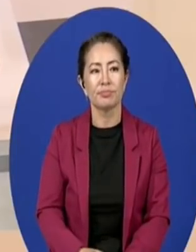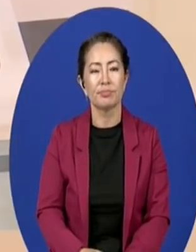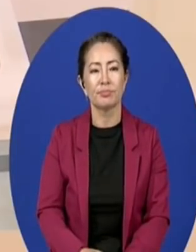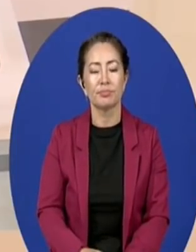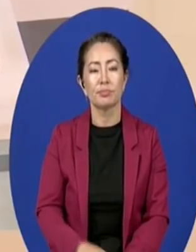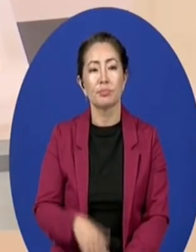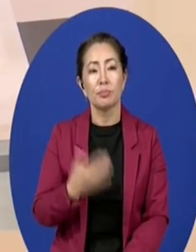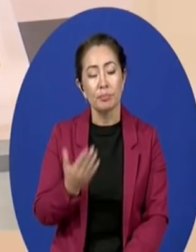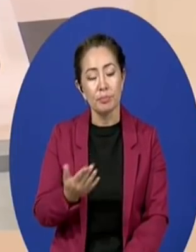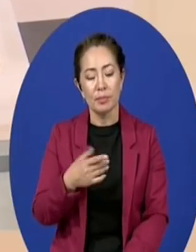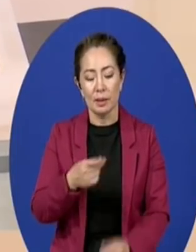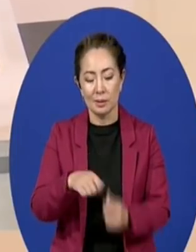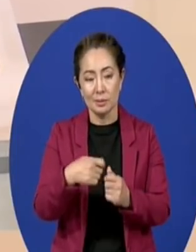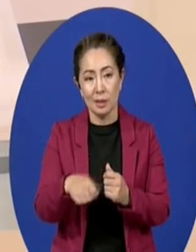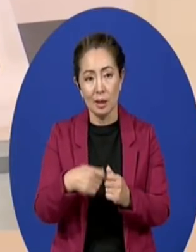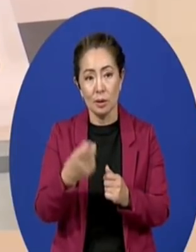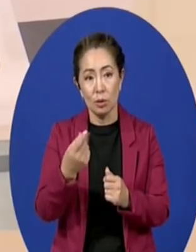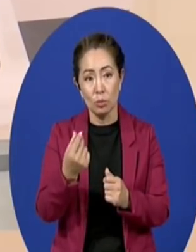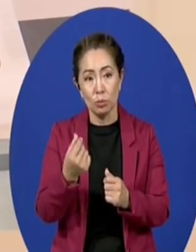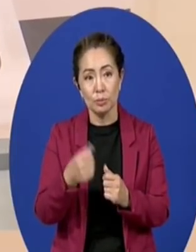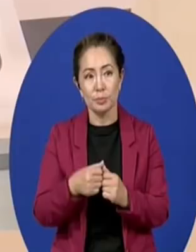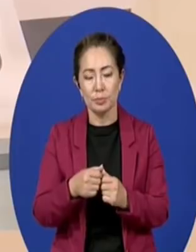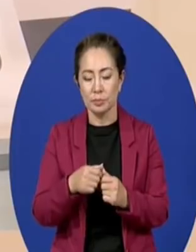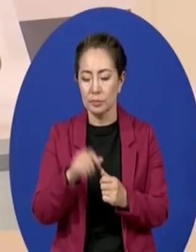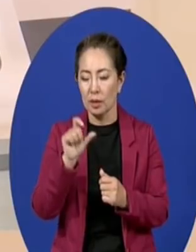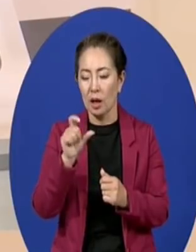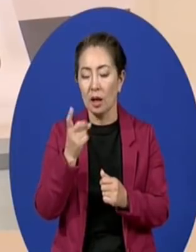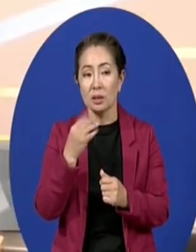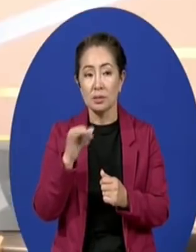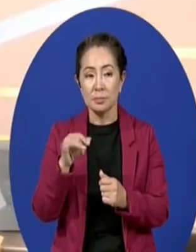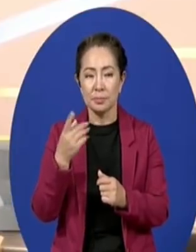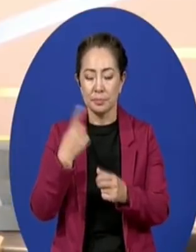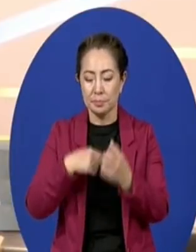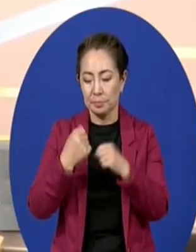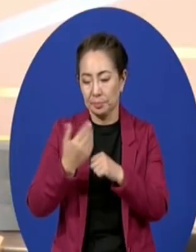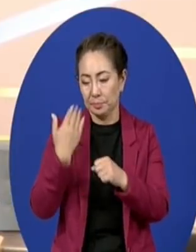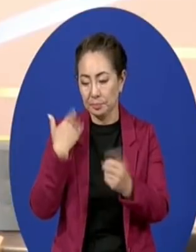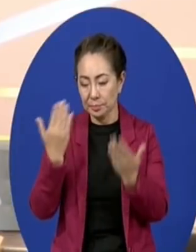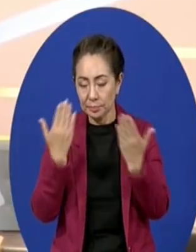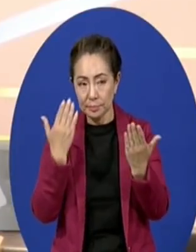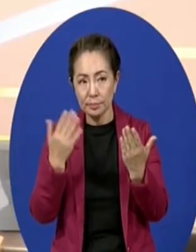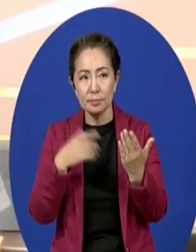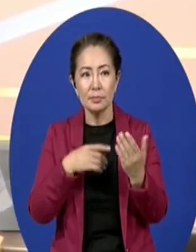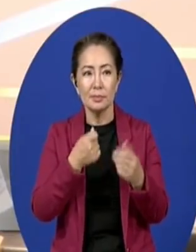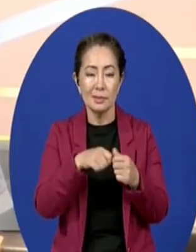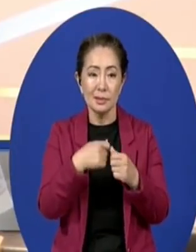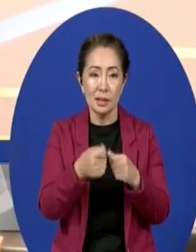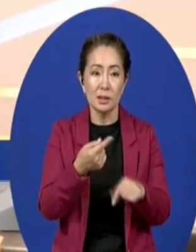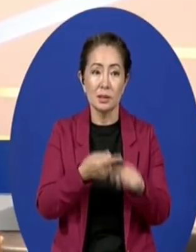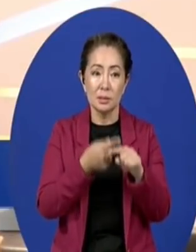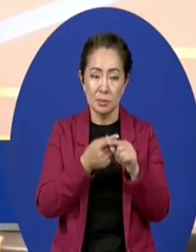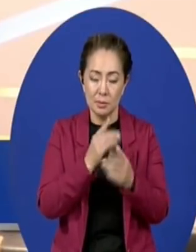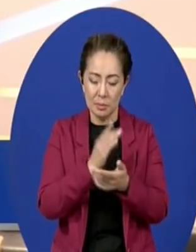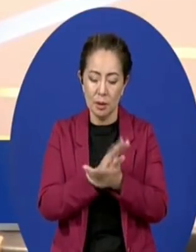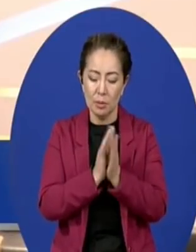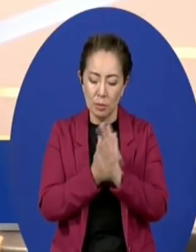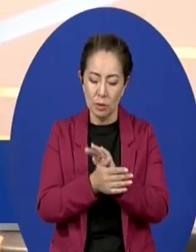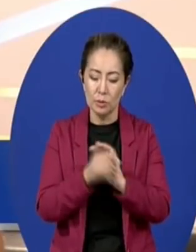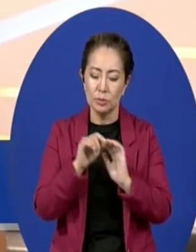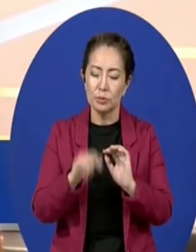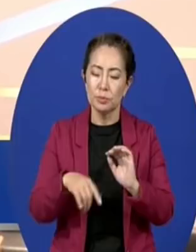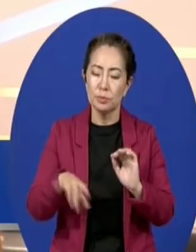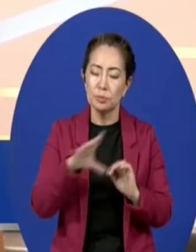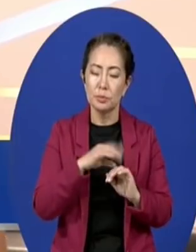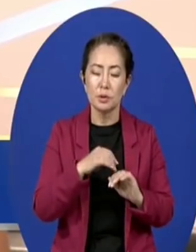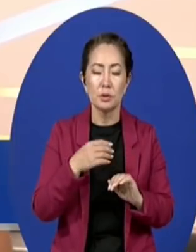үг. Мэдээж яг зардлын хувьд бол одоо юу гэдэг энгийн одоо юу гэдэг төрөөжлөхтэй харьцуулах юм бол төрөөжлөхийн хаас зардал бол нэмэгдсэн байгаа. За тэгвэл бид нар бол